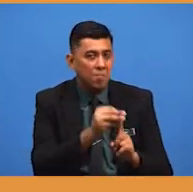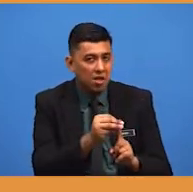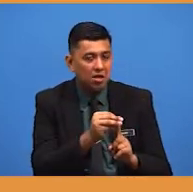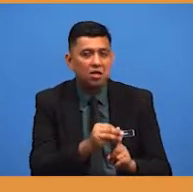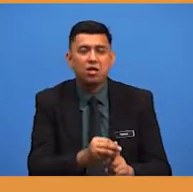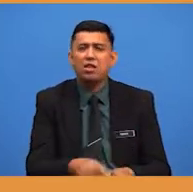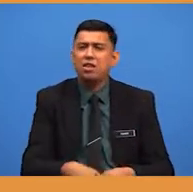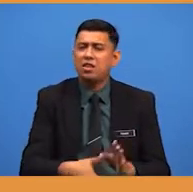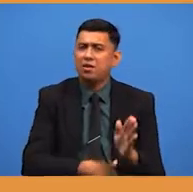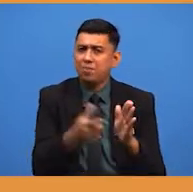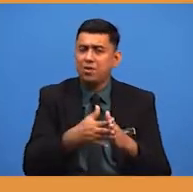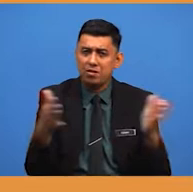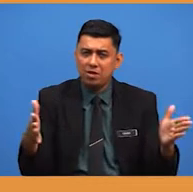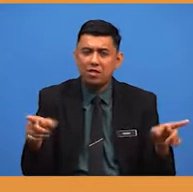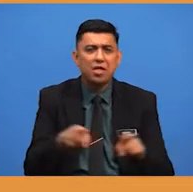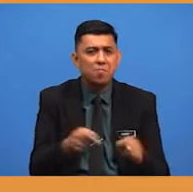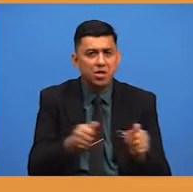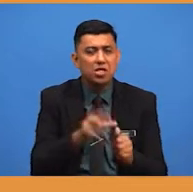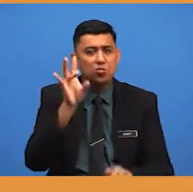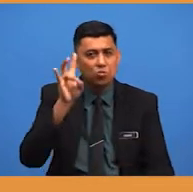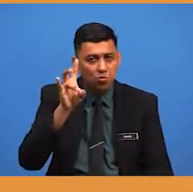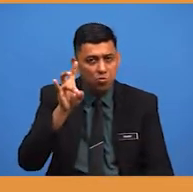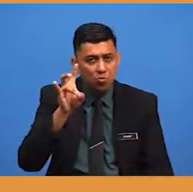Skor lebih besar dan sama dengan 70?